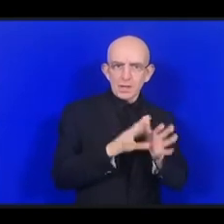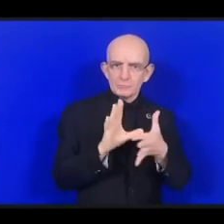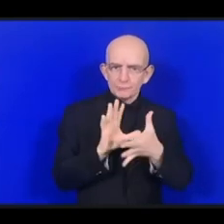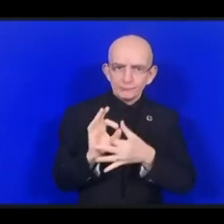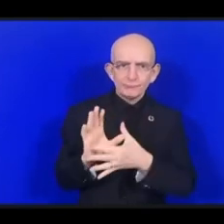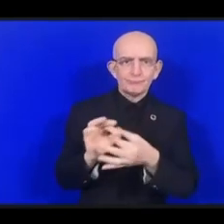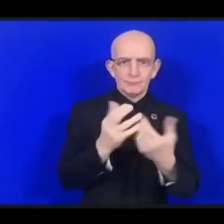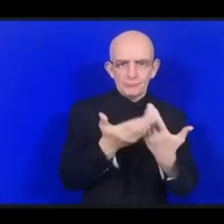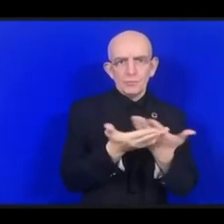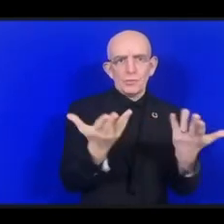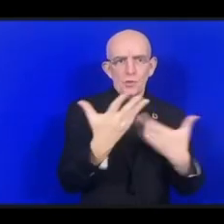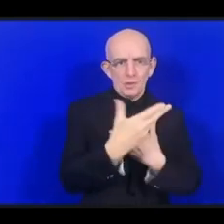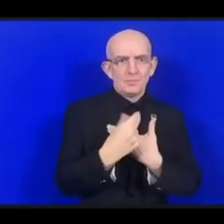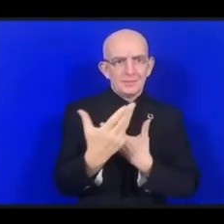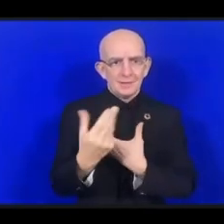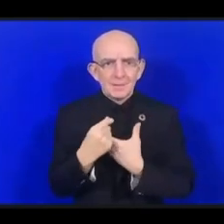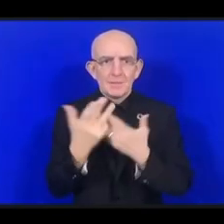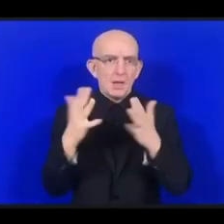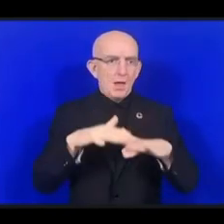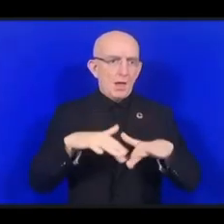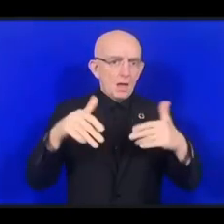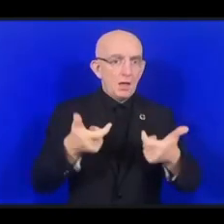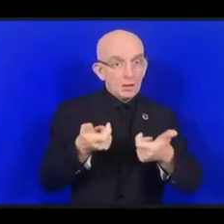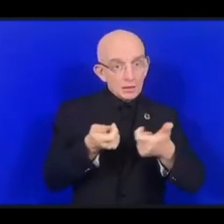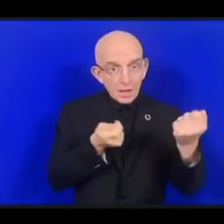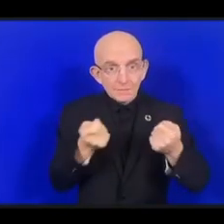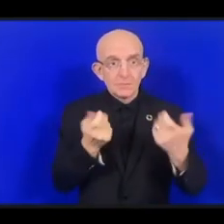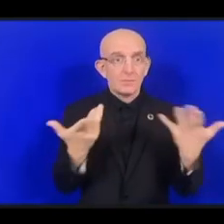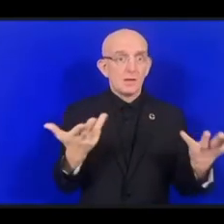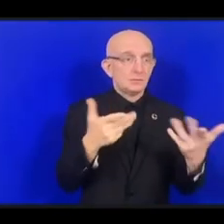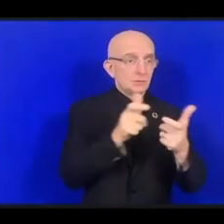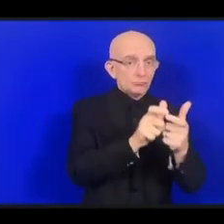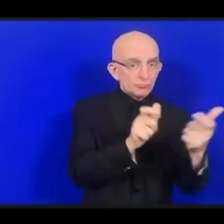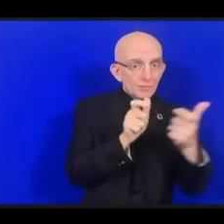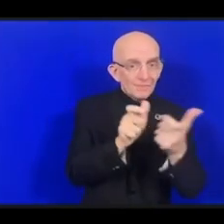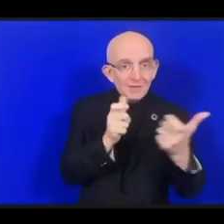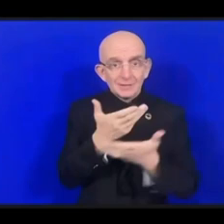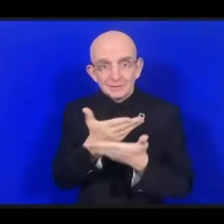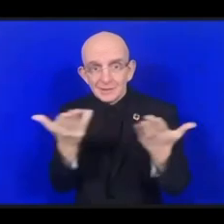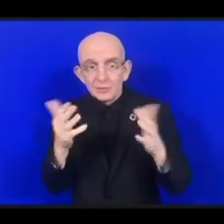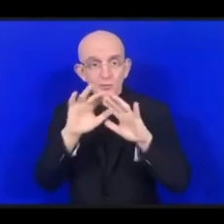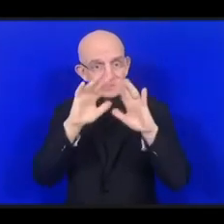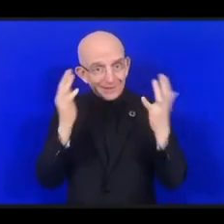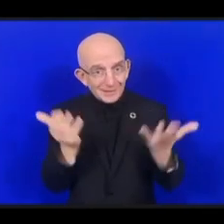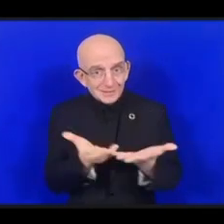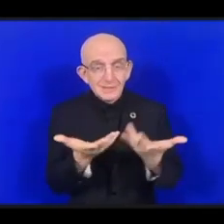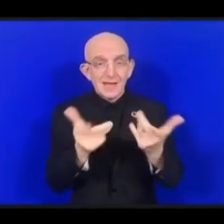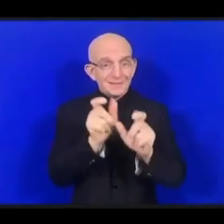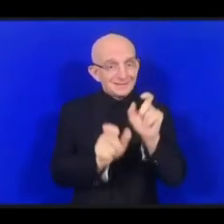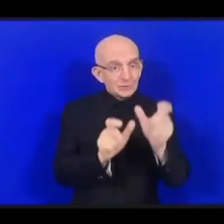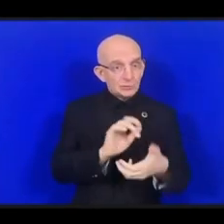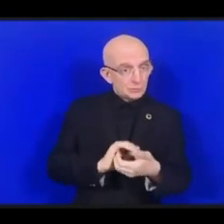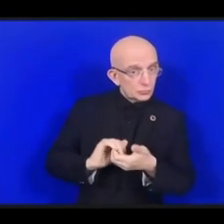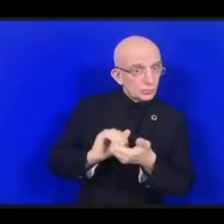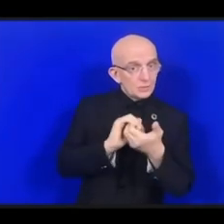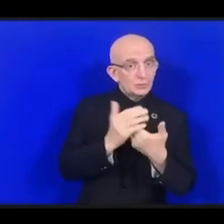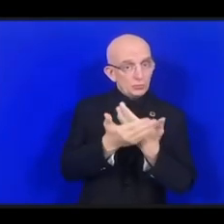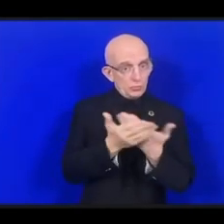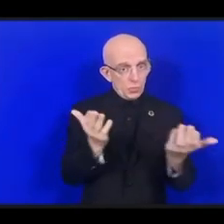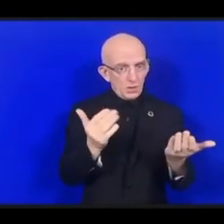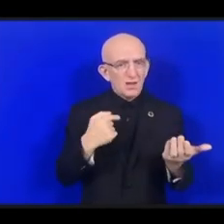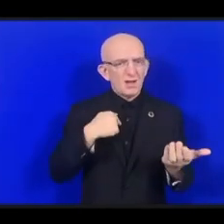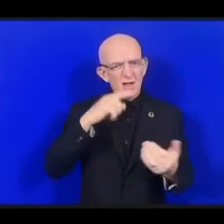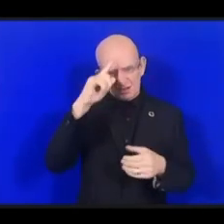civile je suis convaincu que le pacte numérique offrira une occasion unique d'aborder des